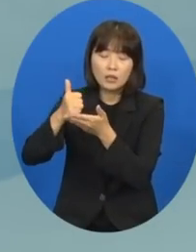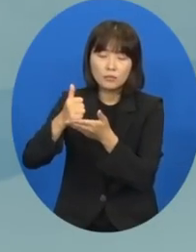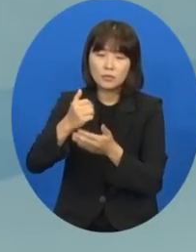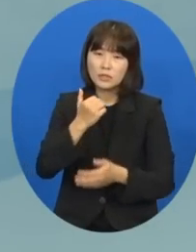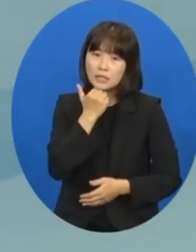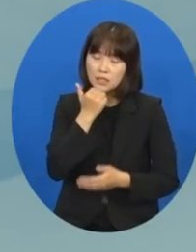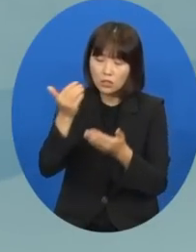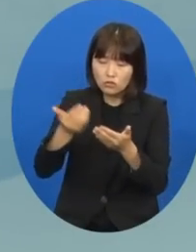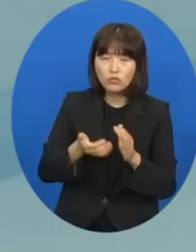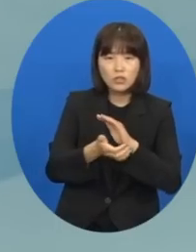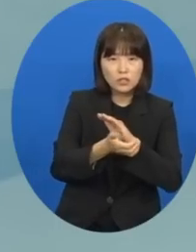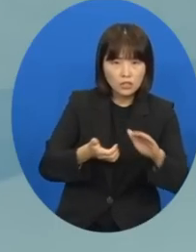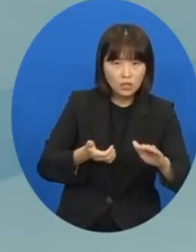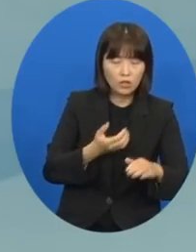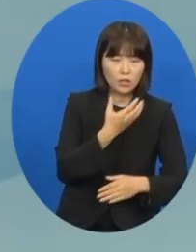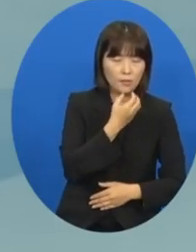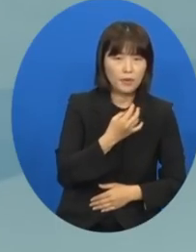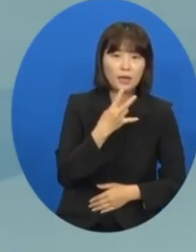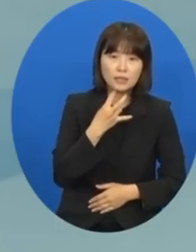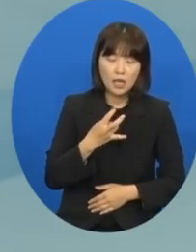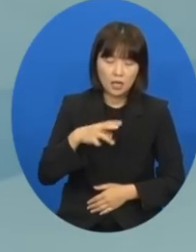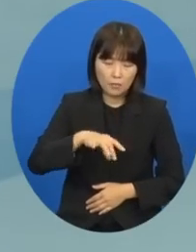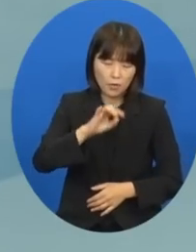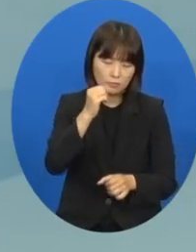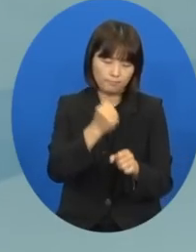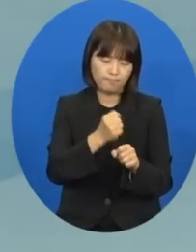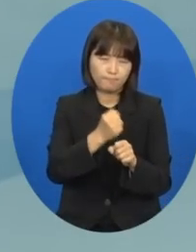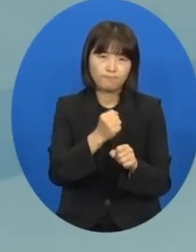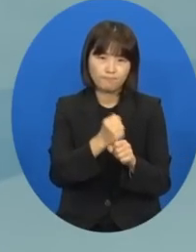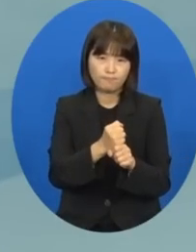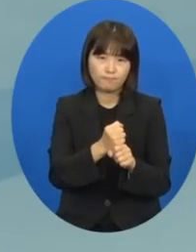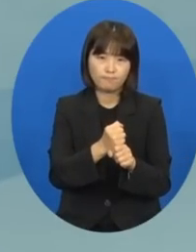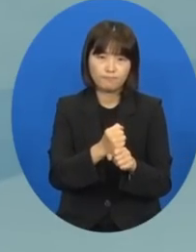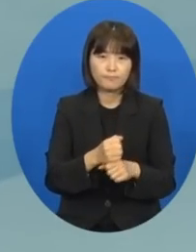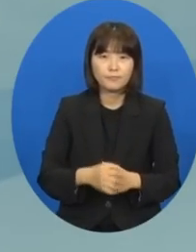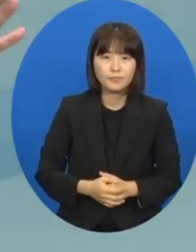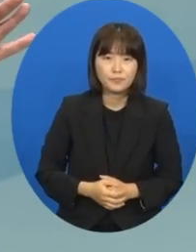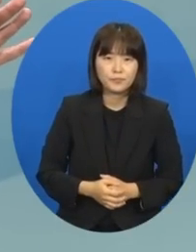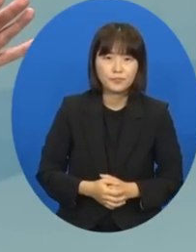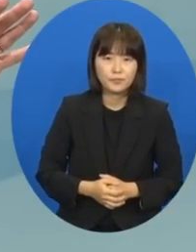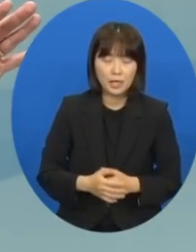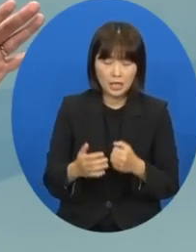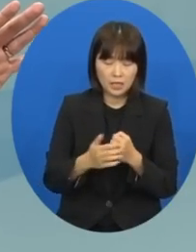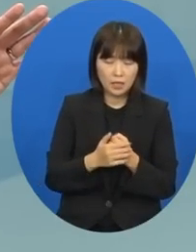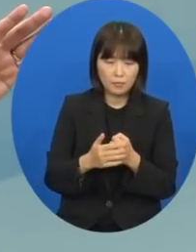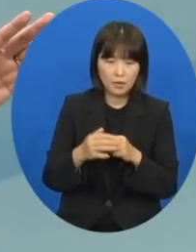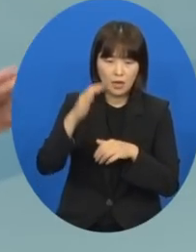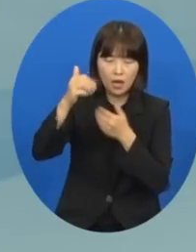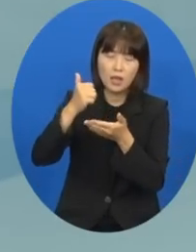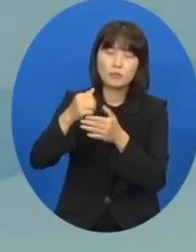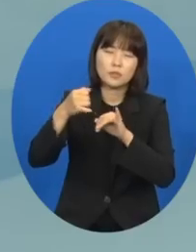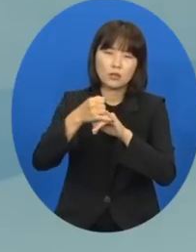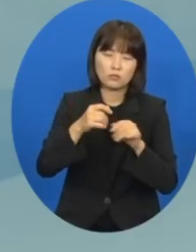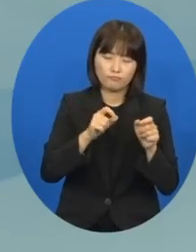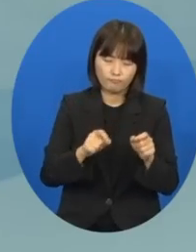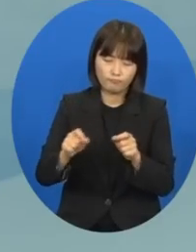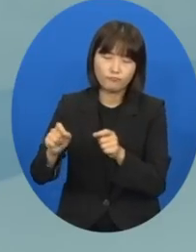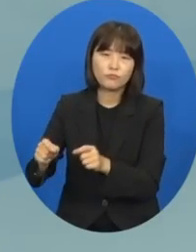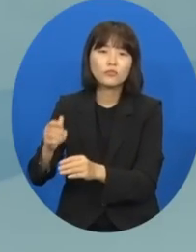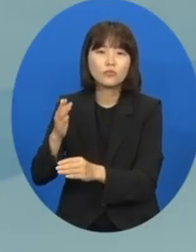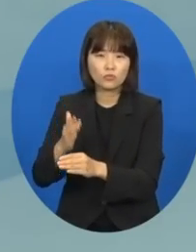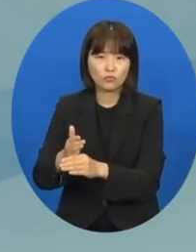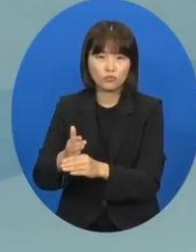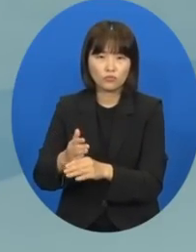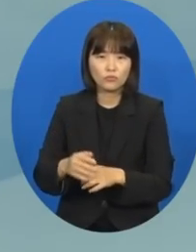아브라함과 사라를 먼저 빚으시는 거예요. 그래서 계속 미루시는 것입니다. 하나님